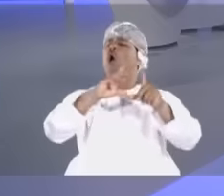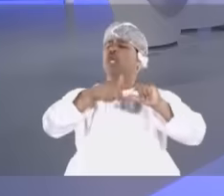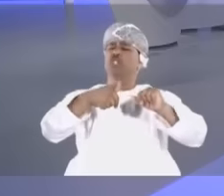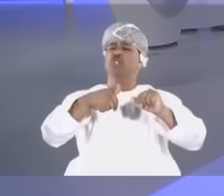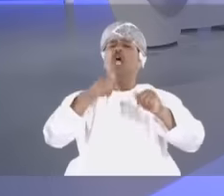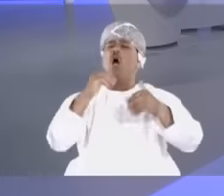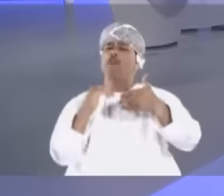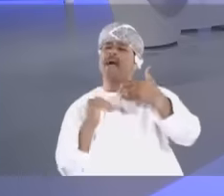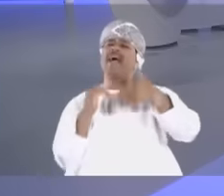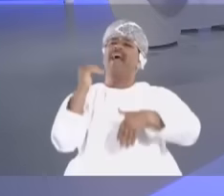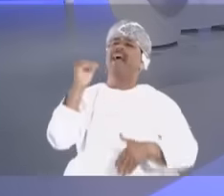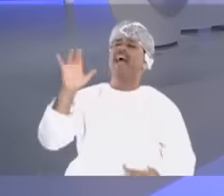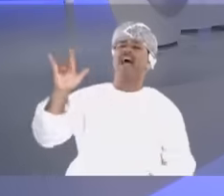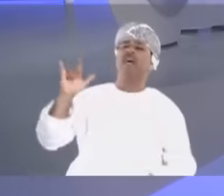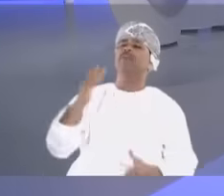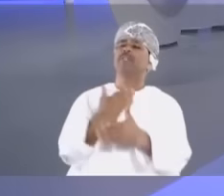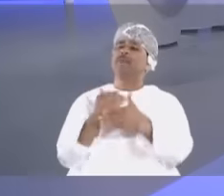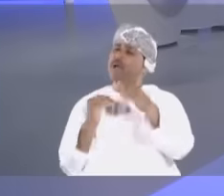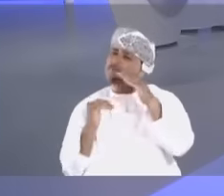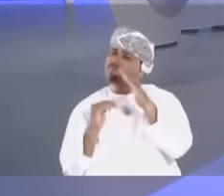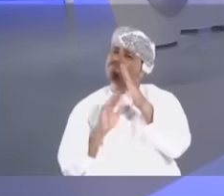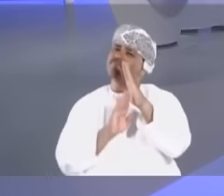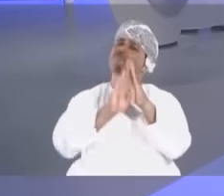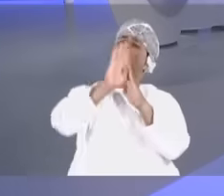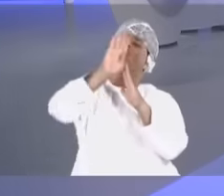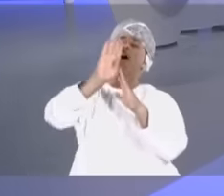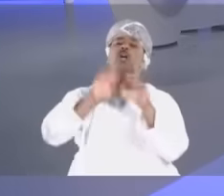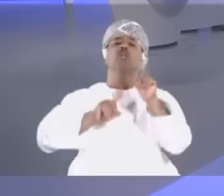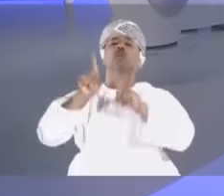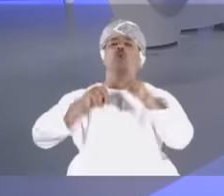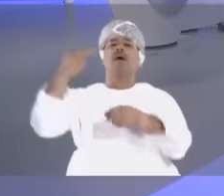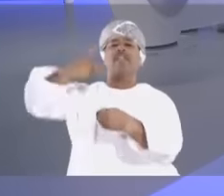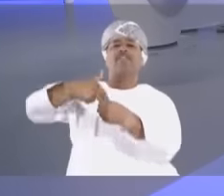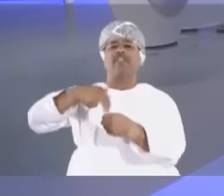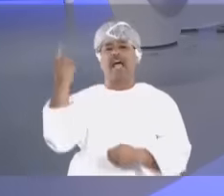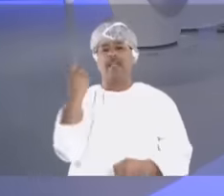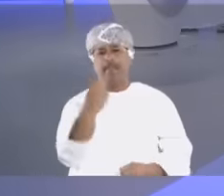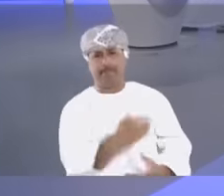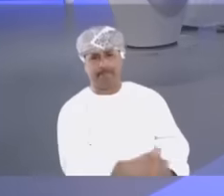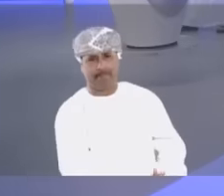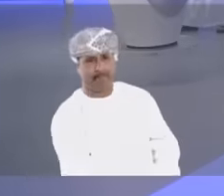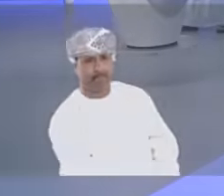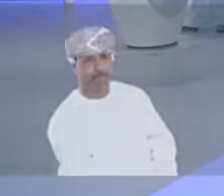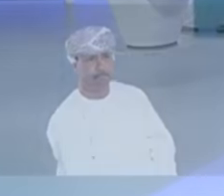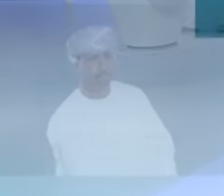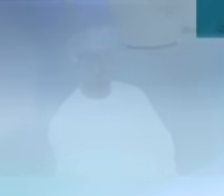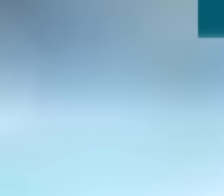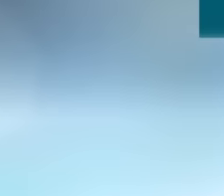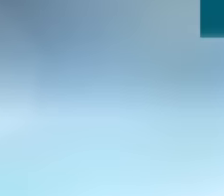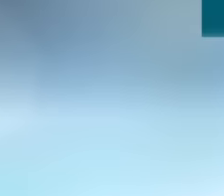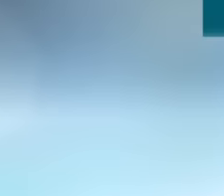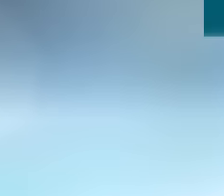الخضراء يعني بعد الارتفاعات التي شهدها سوق النفط العالمي. تفضل عيسى.